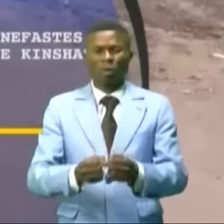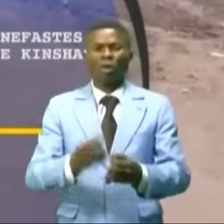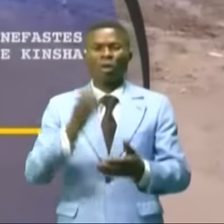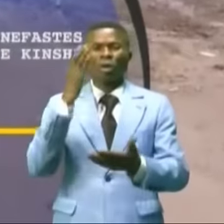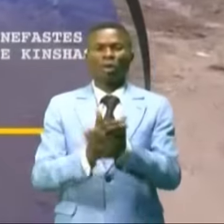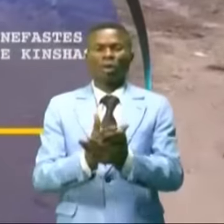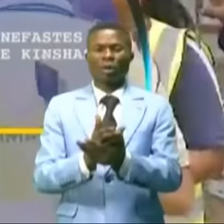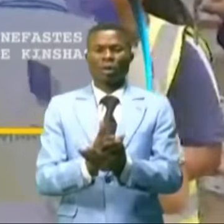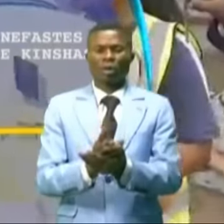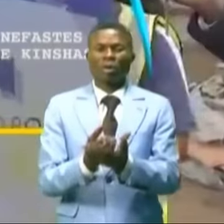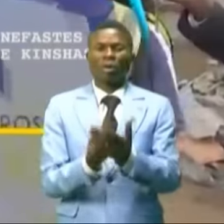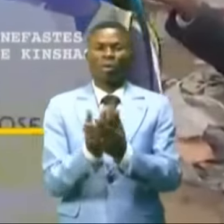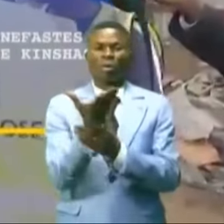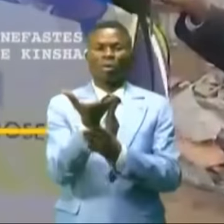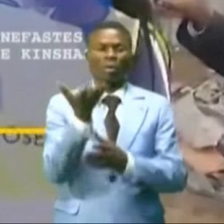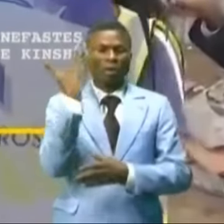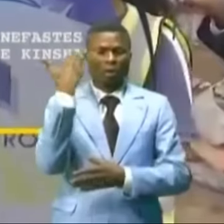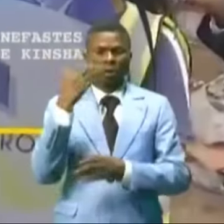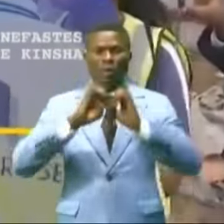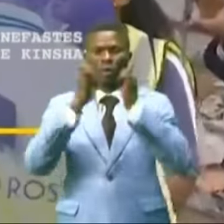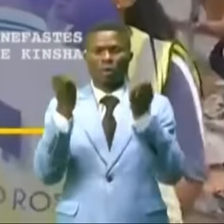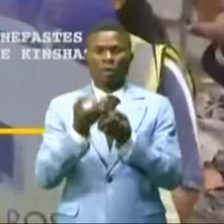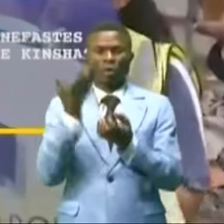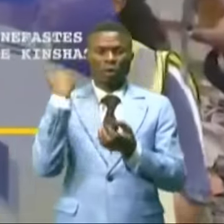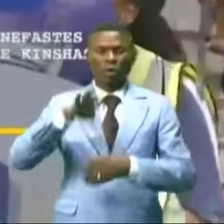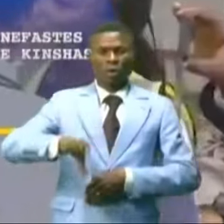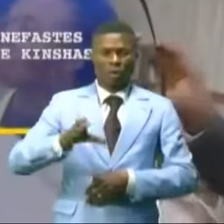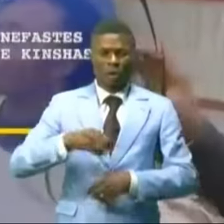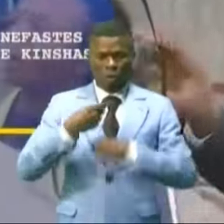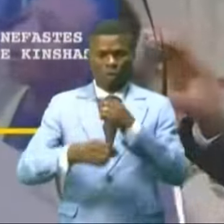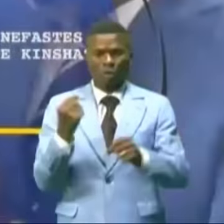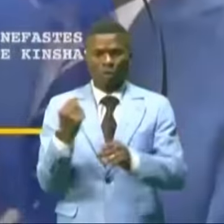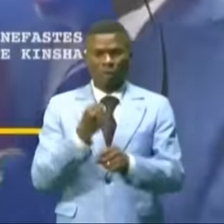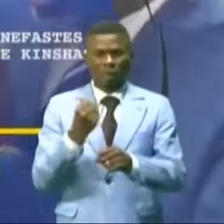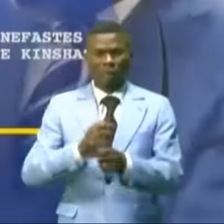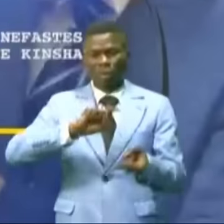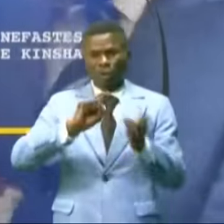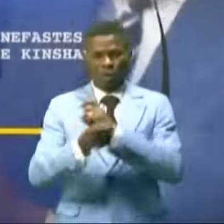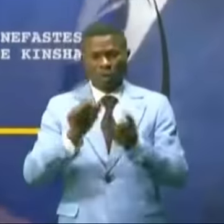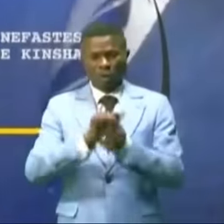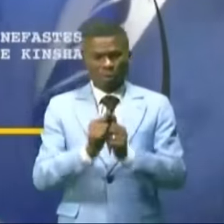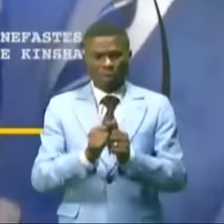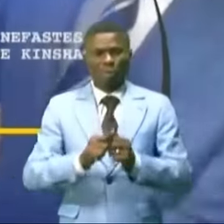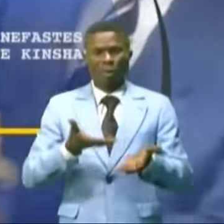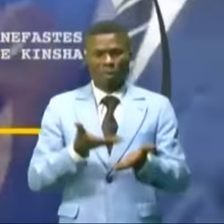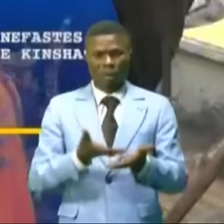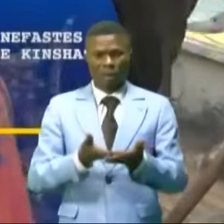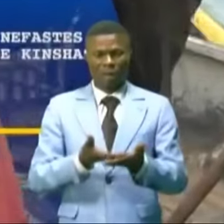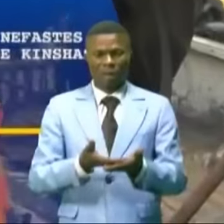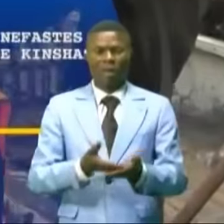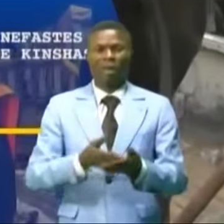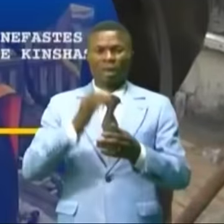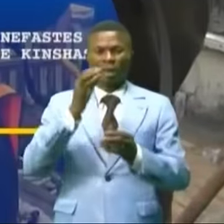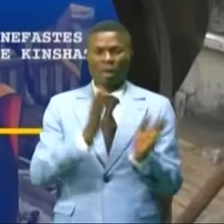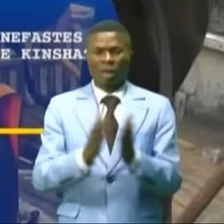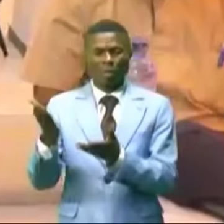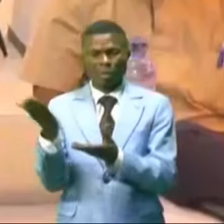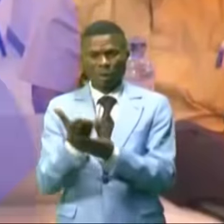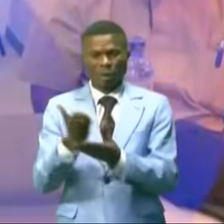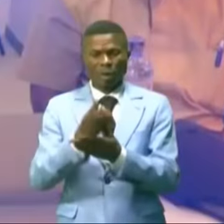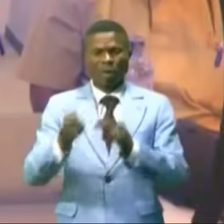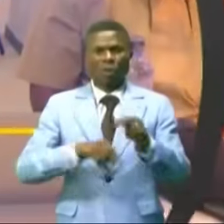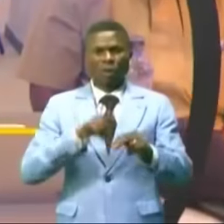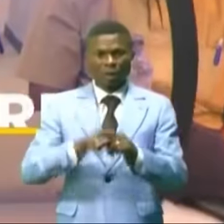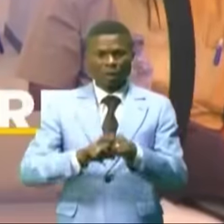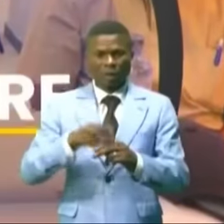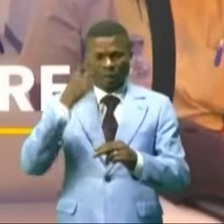dans la fourniture d'eau. Une équipe de la Régie des eaux est à pied d'œuvre pour rétablir cette situation. Enfin, élaborer une feuille de route nationale